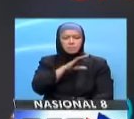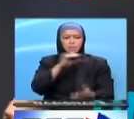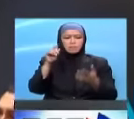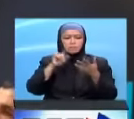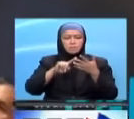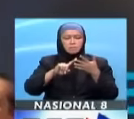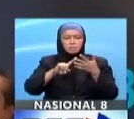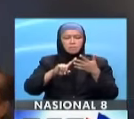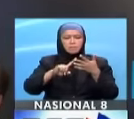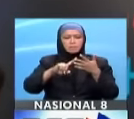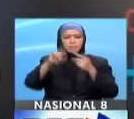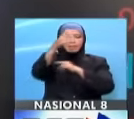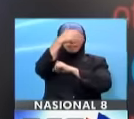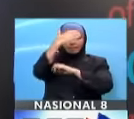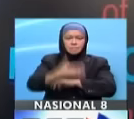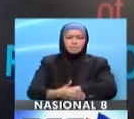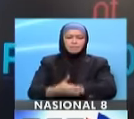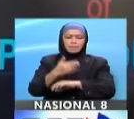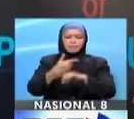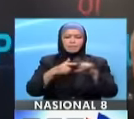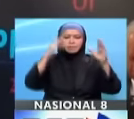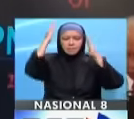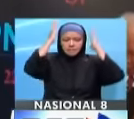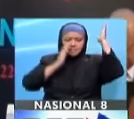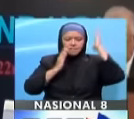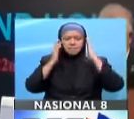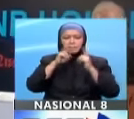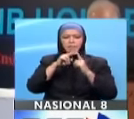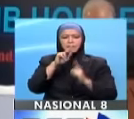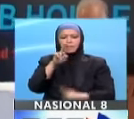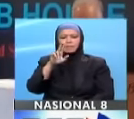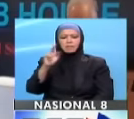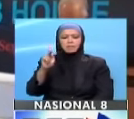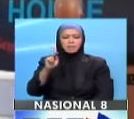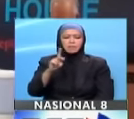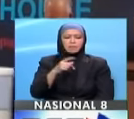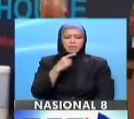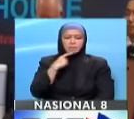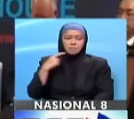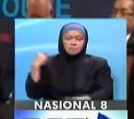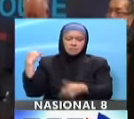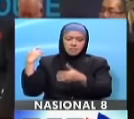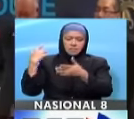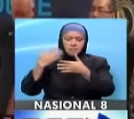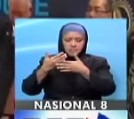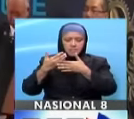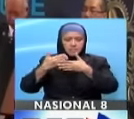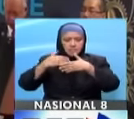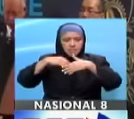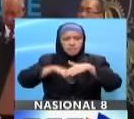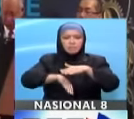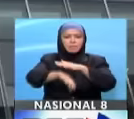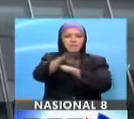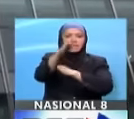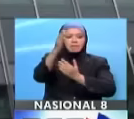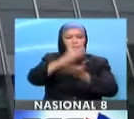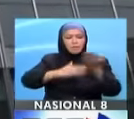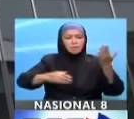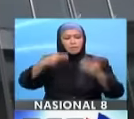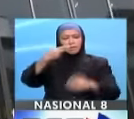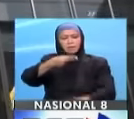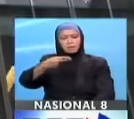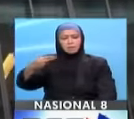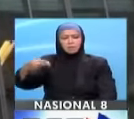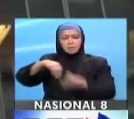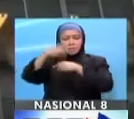serta Pesuruhjaya Tinggi Malaysia ke UK Datuk Ahmad Rashidi Hazizi. Sejak melangkah ke sektor hartanah di luar negara, PNB telah membeli 5